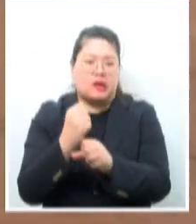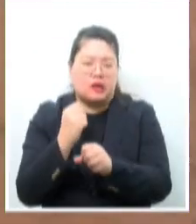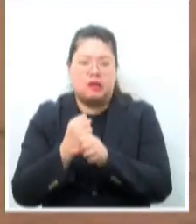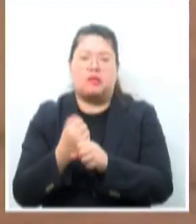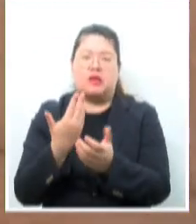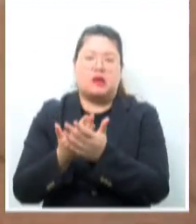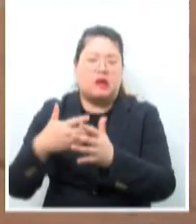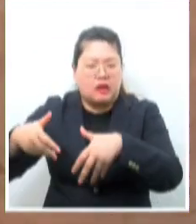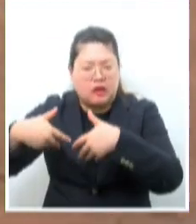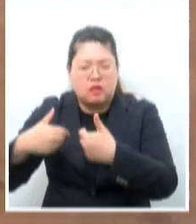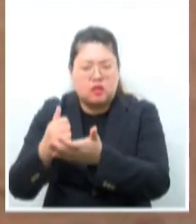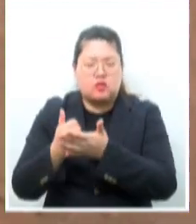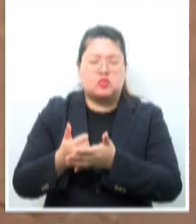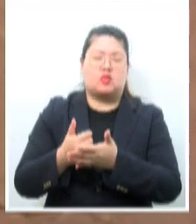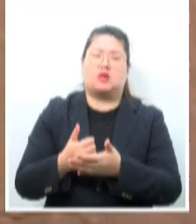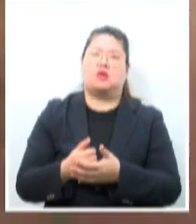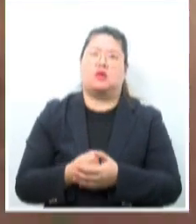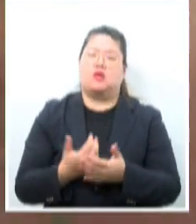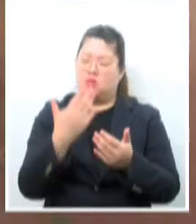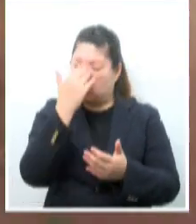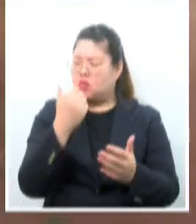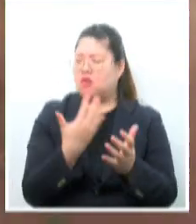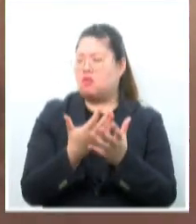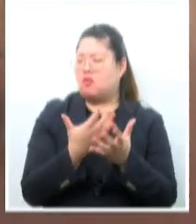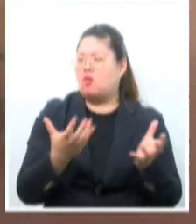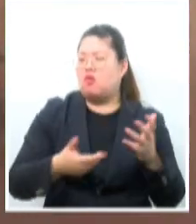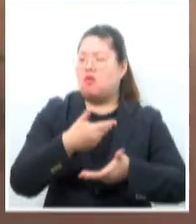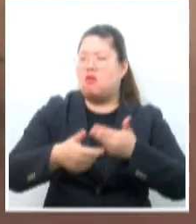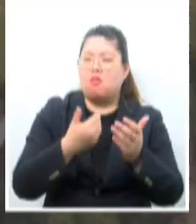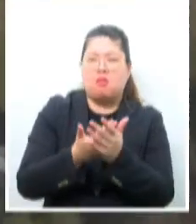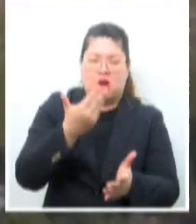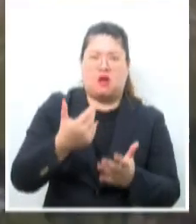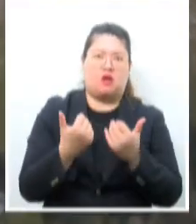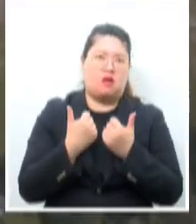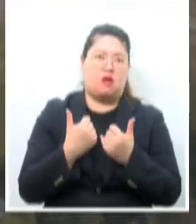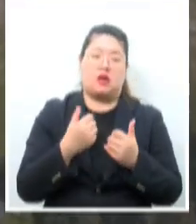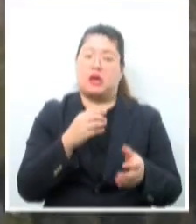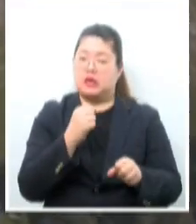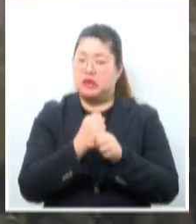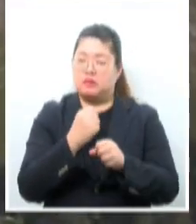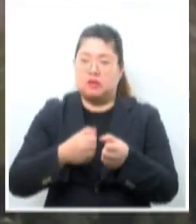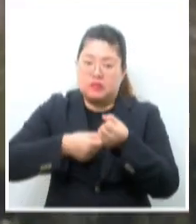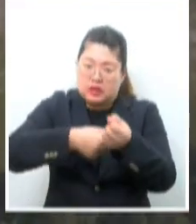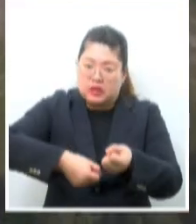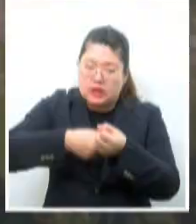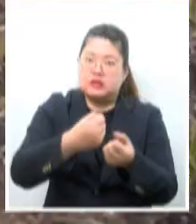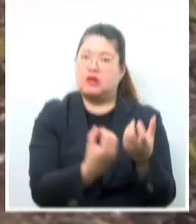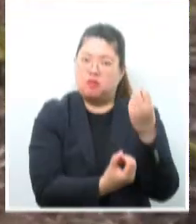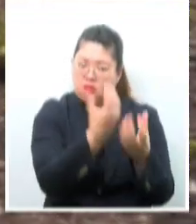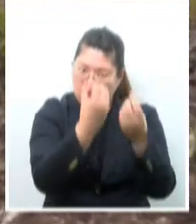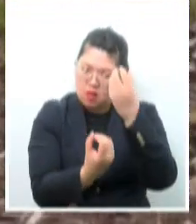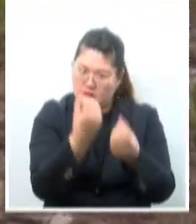ให้อยู่รอดจากค่าครองชีพที่สูงขึ้นทั้งนี้ด้วยวิถีความเป็นอยู่การทำการเกษตรการถางป่าสำหรับทำ